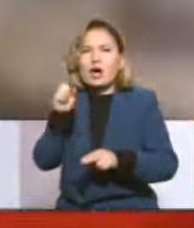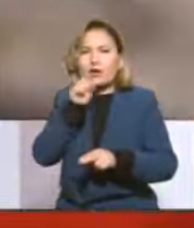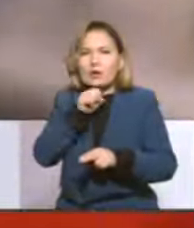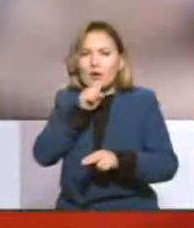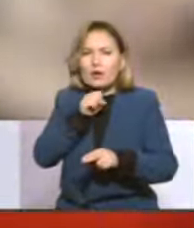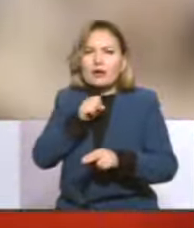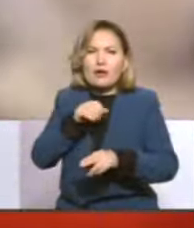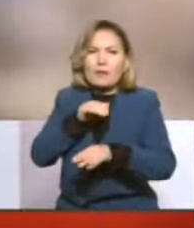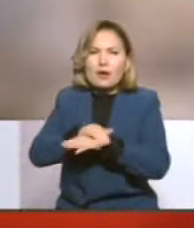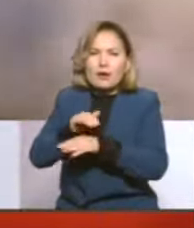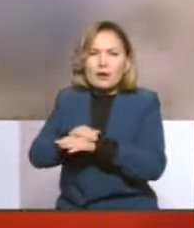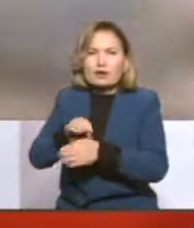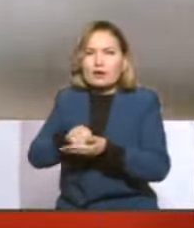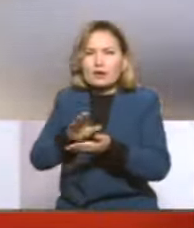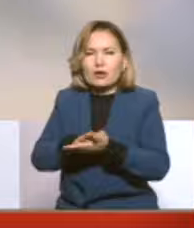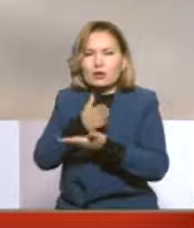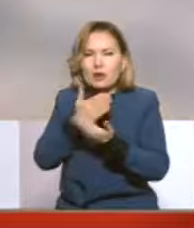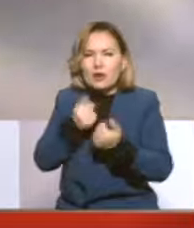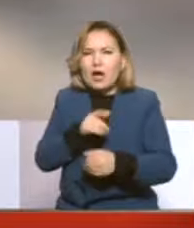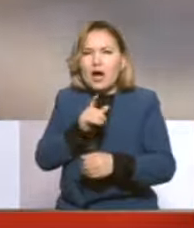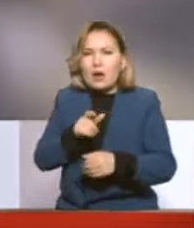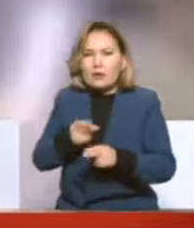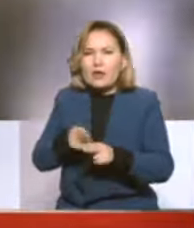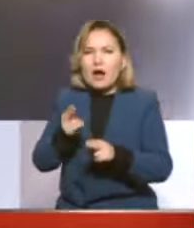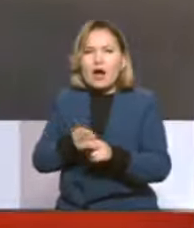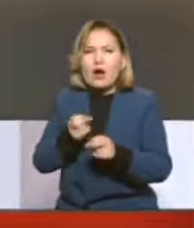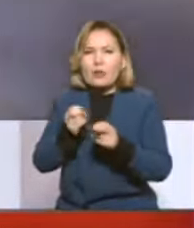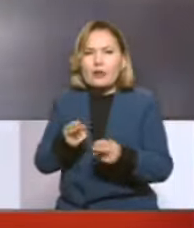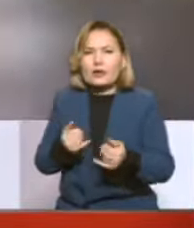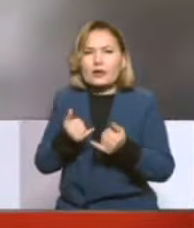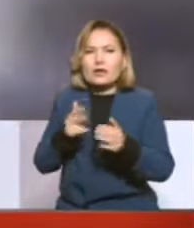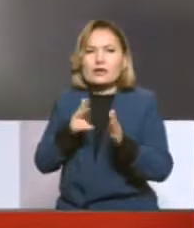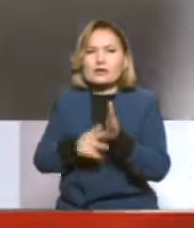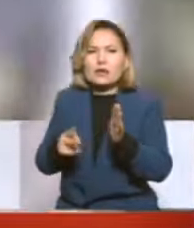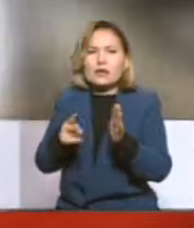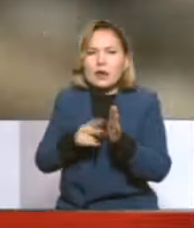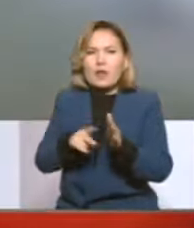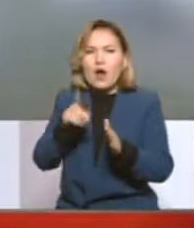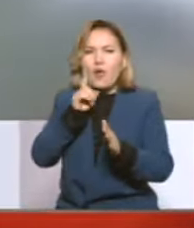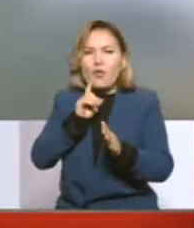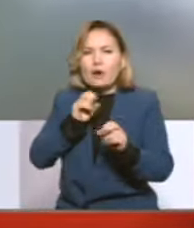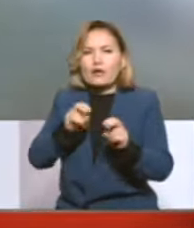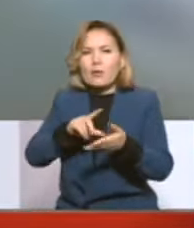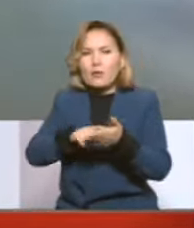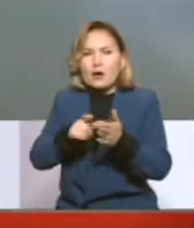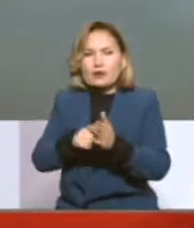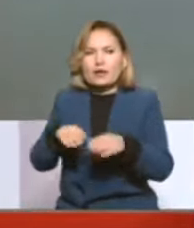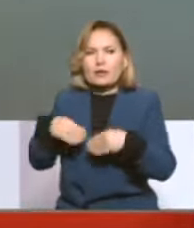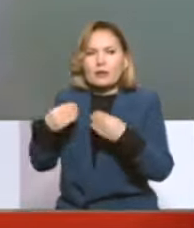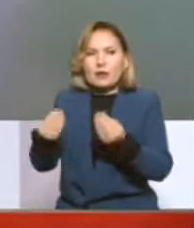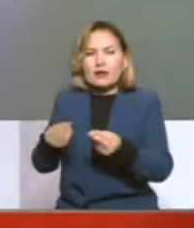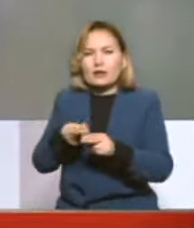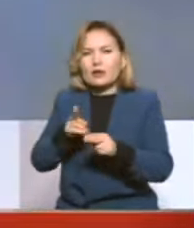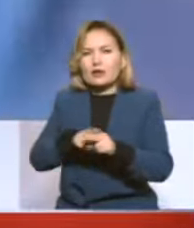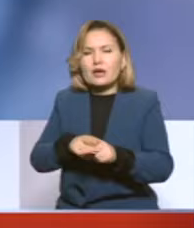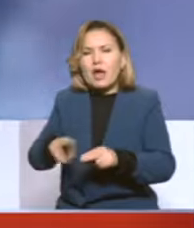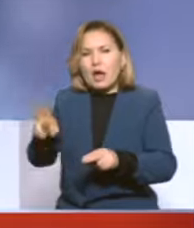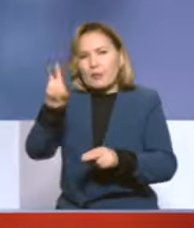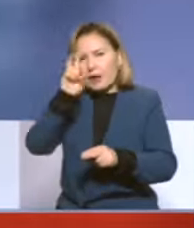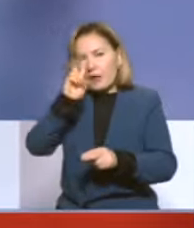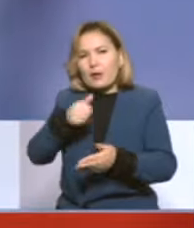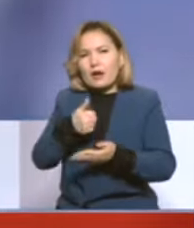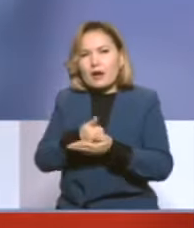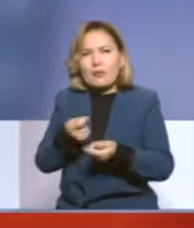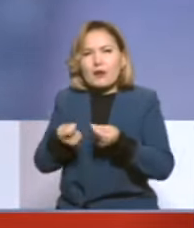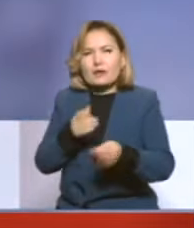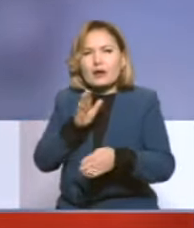тонау, ұрлау фактілері тіркелмеген. Азаматтардың қауіпсіздігі үшін 87 уақытша орналастыру пункті ұйымдастырылды. Сондай-ақ мемлекет